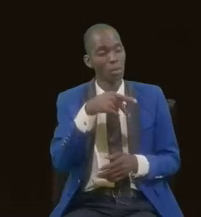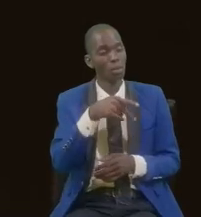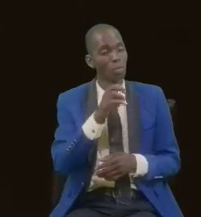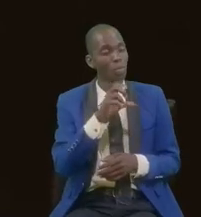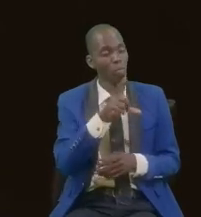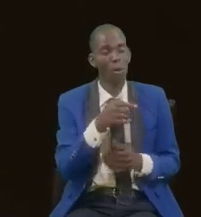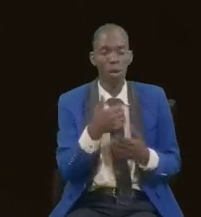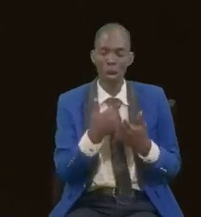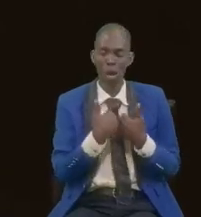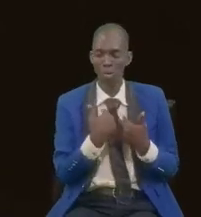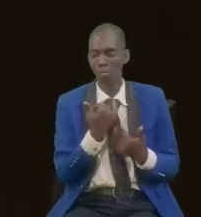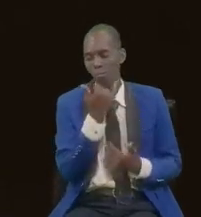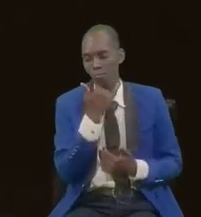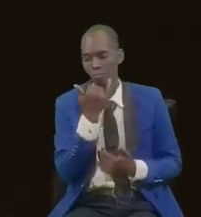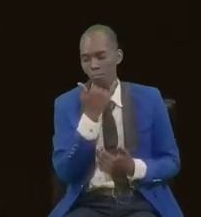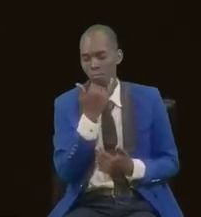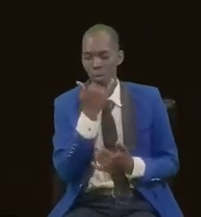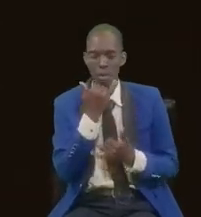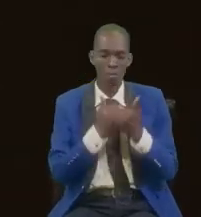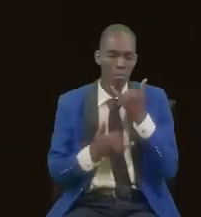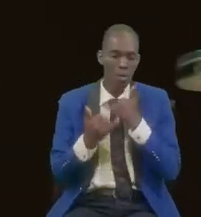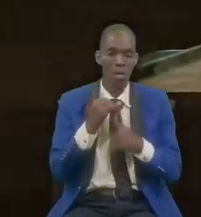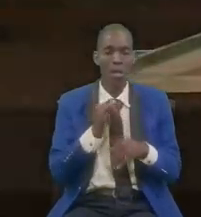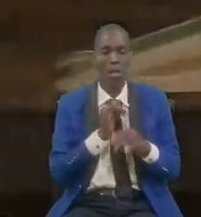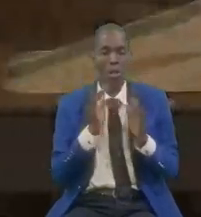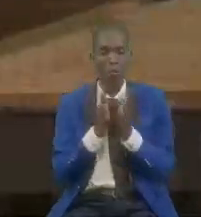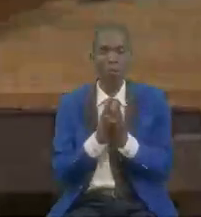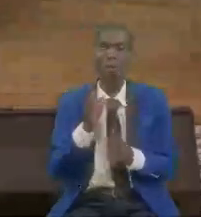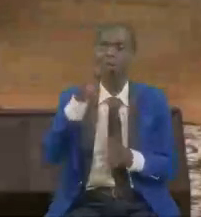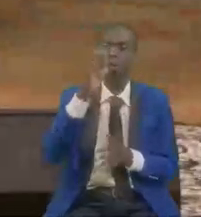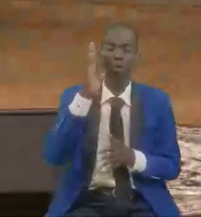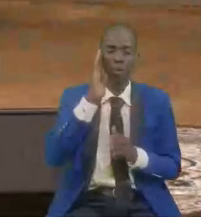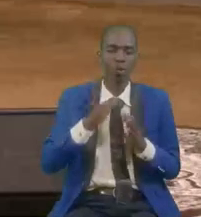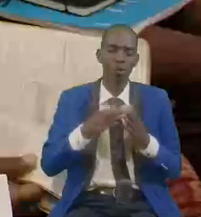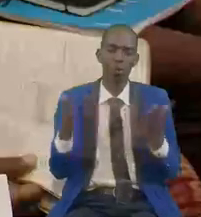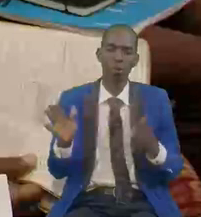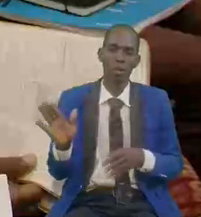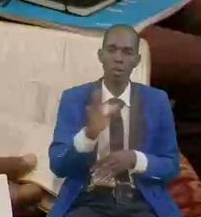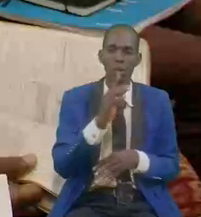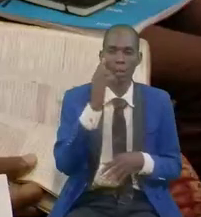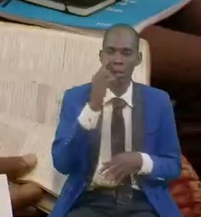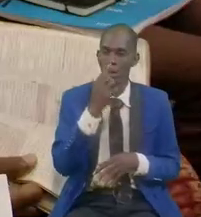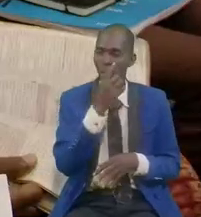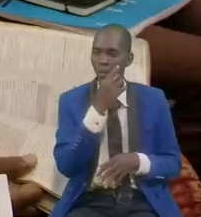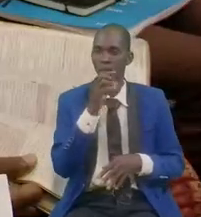erreurs. Je prie que Dieu ouvre leurs yeux.